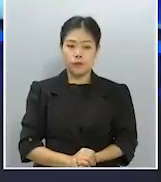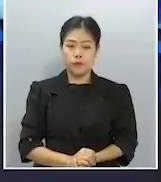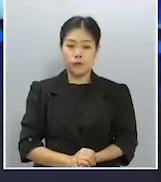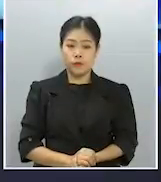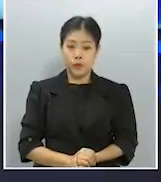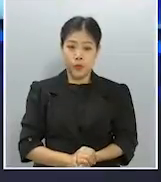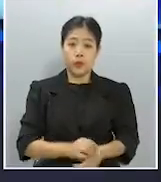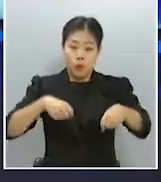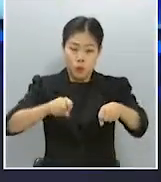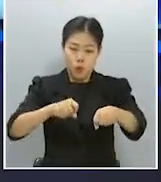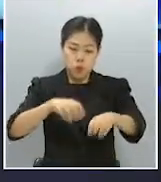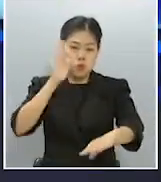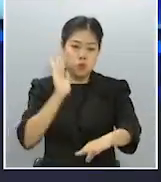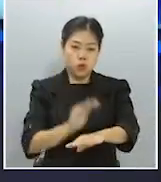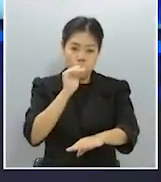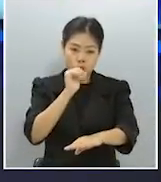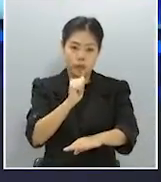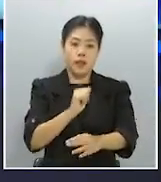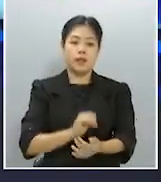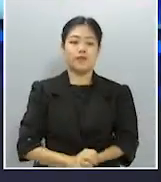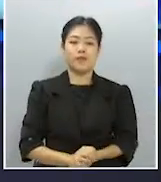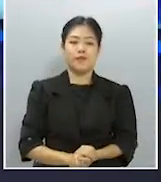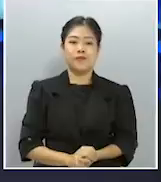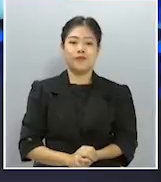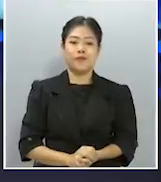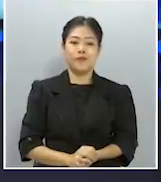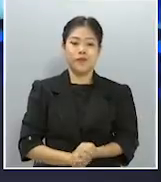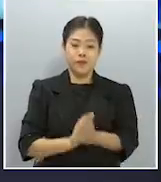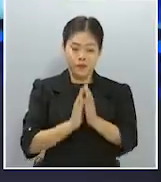ขับแบบนี้ต้องเก่งจริงๆจึงจะอายุยืนไปแล้วครับ